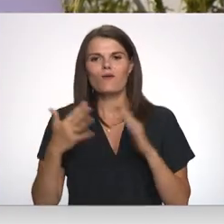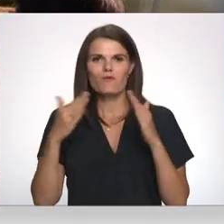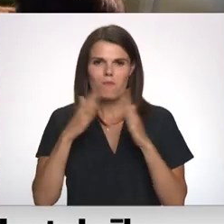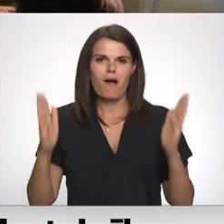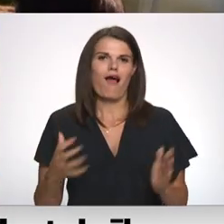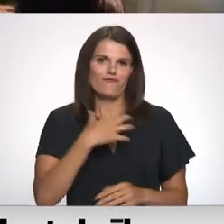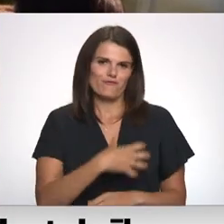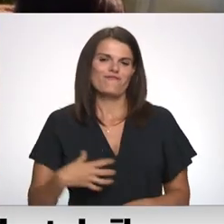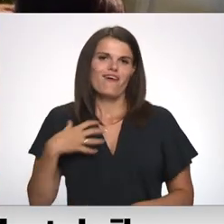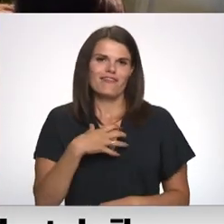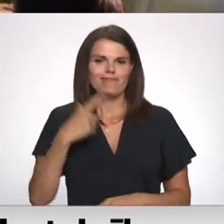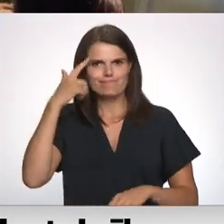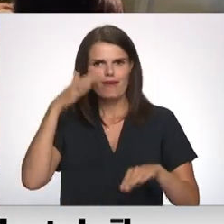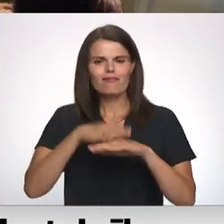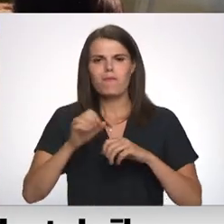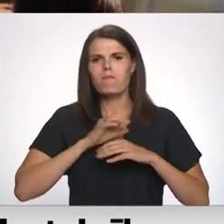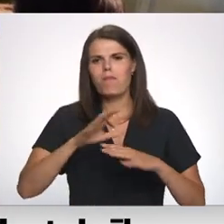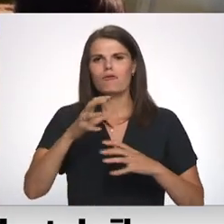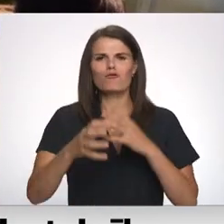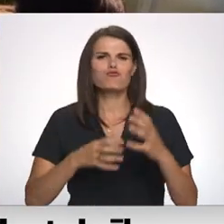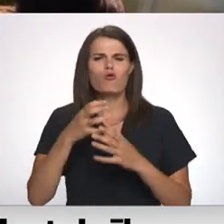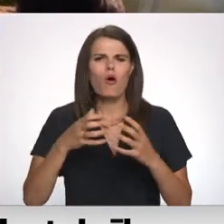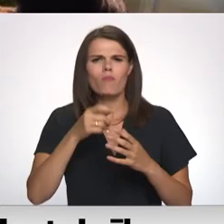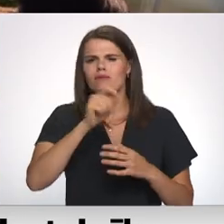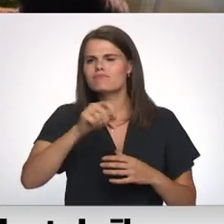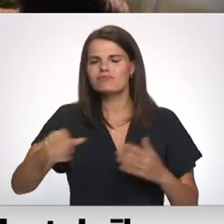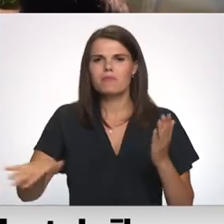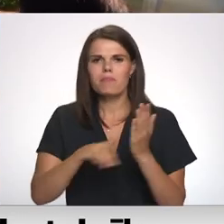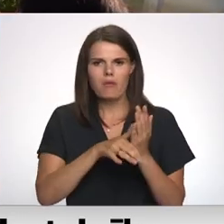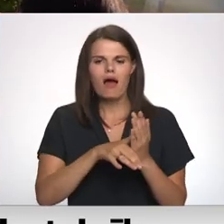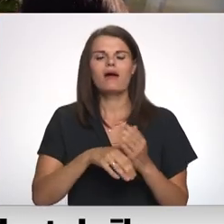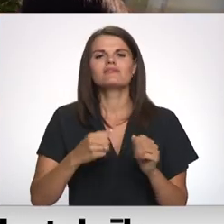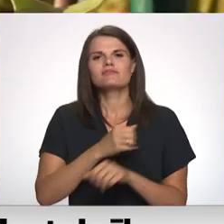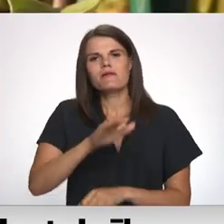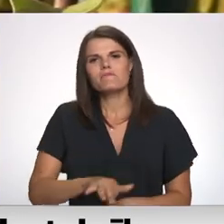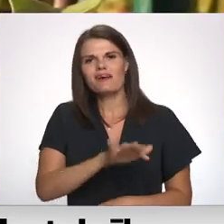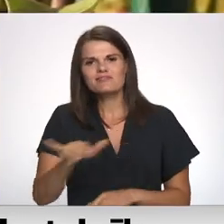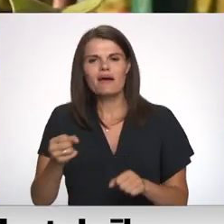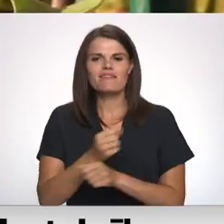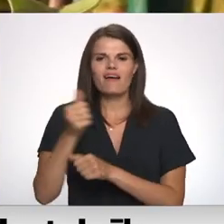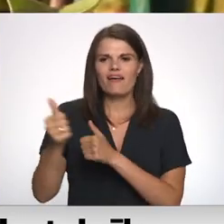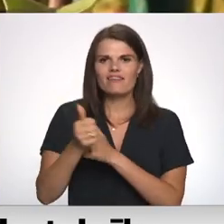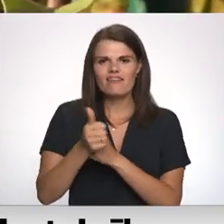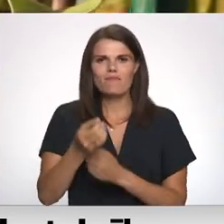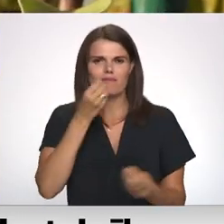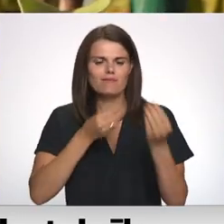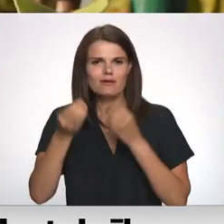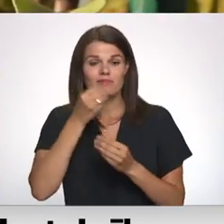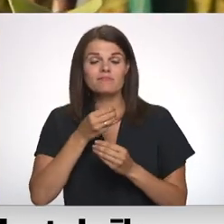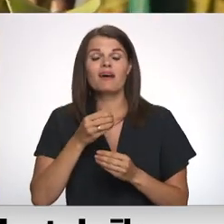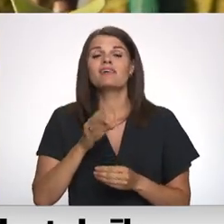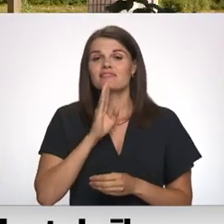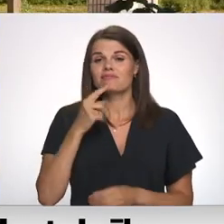vajag. Realizēt bagātīgo tomātu ražu palīgās teic gan mazbērni, gan kaimiņi. Svetlāna neslēp,